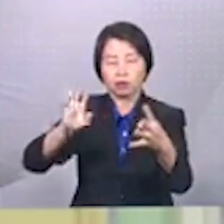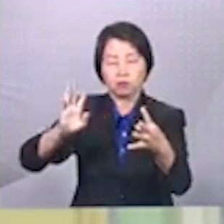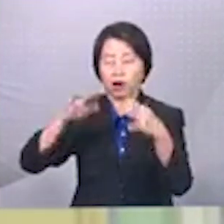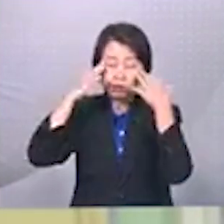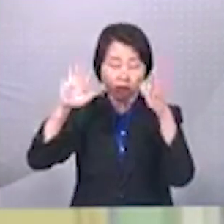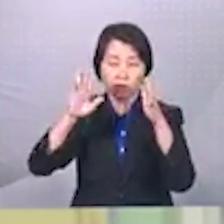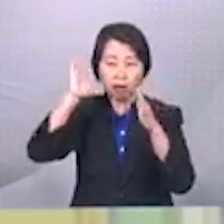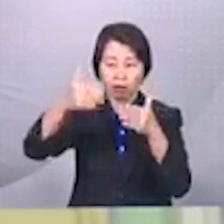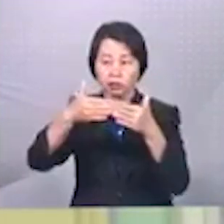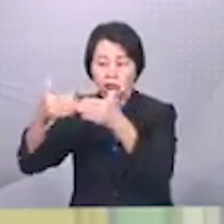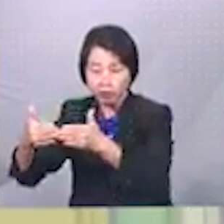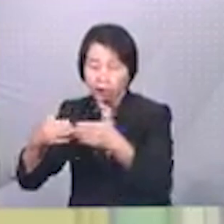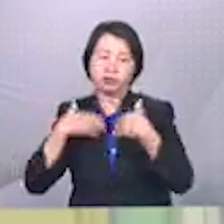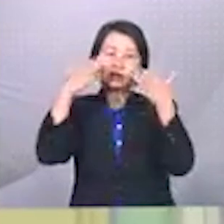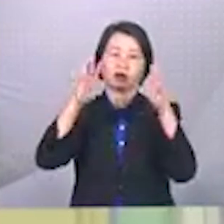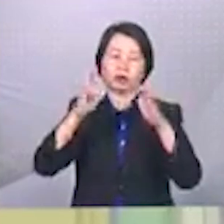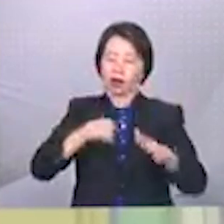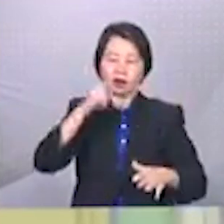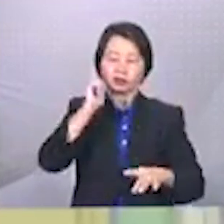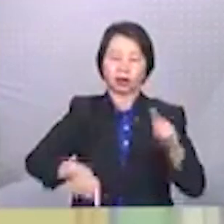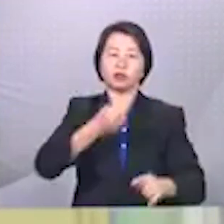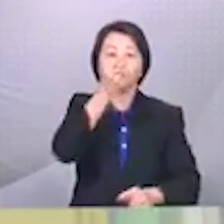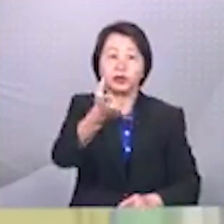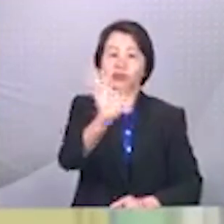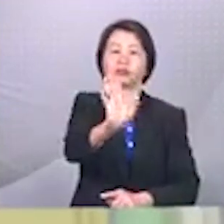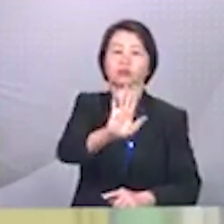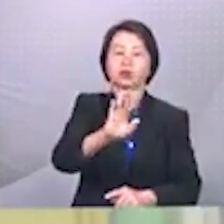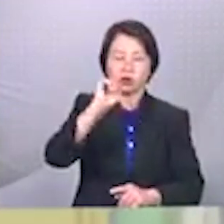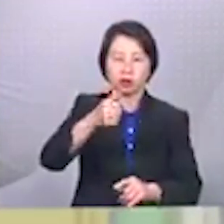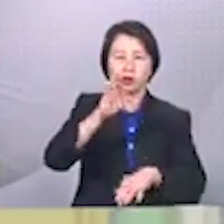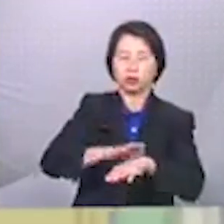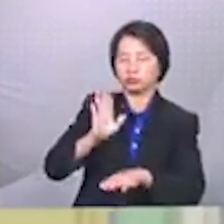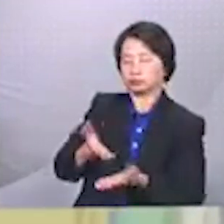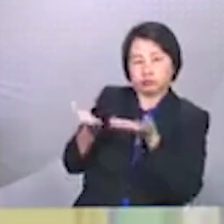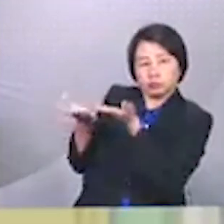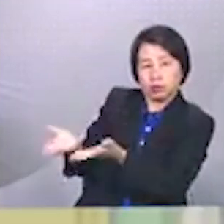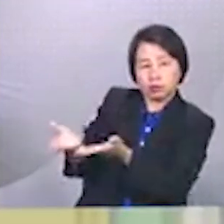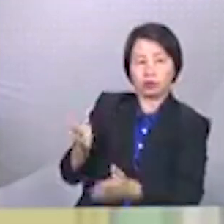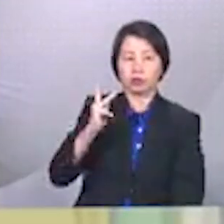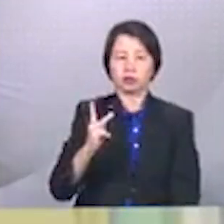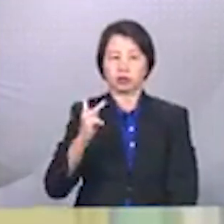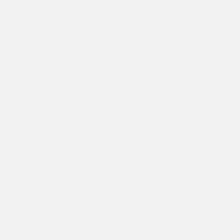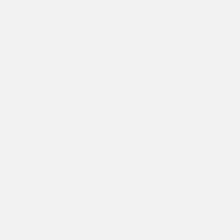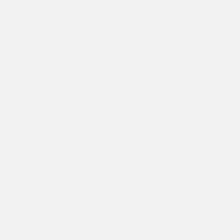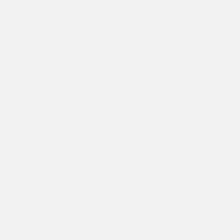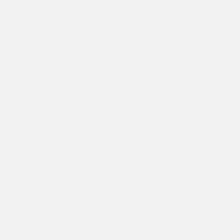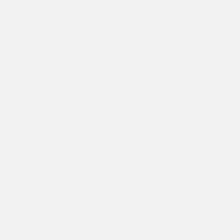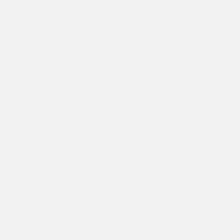tahu ada atau tidak ada pengumuman, saya tidak boleh komen sebab itu ianya terserah kepada KKM.